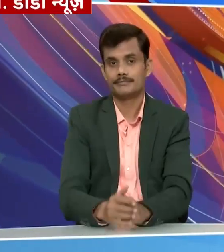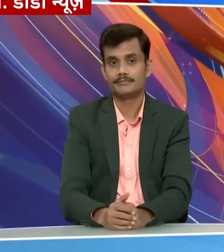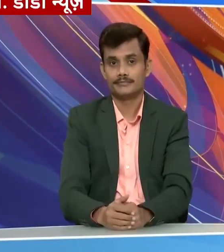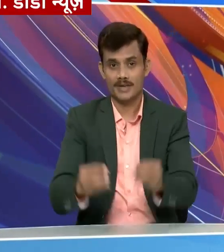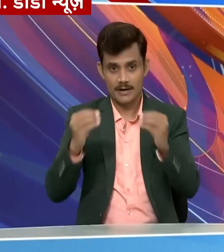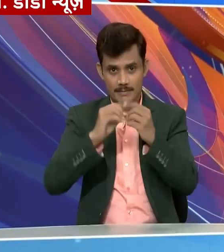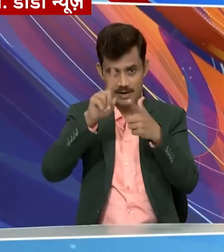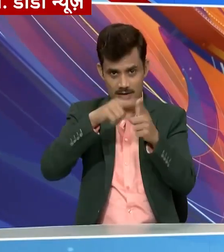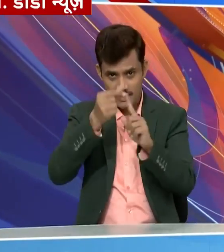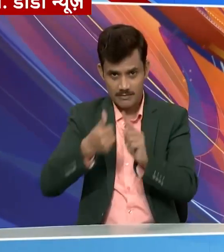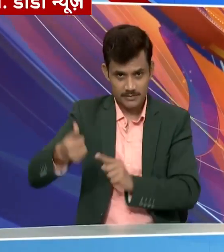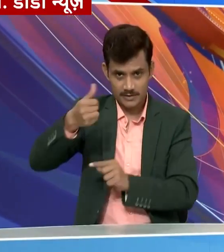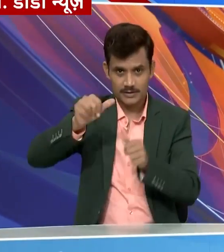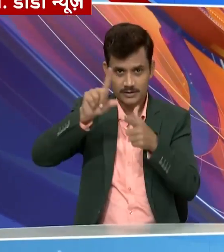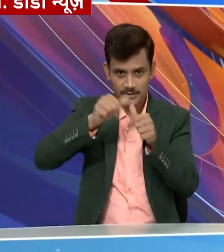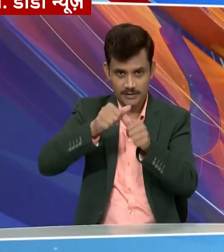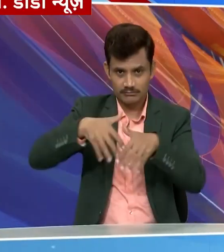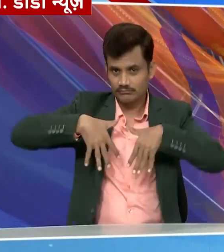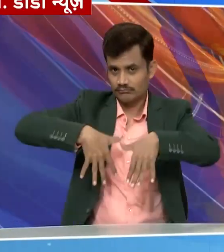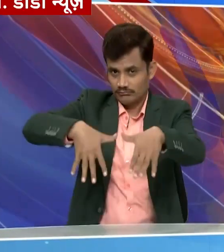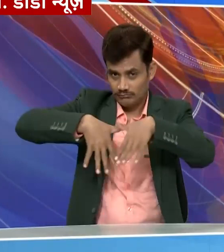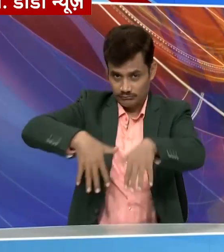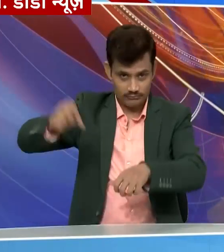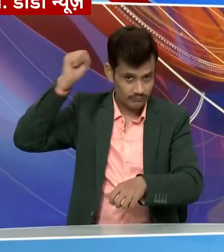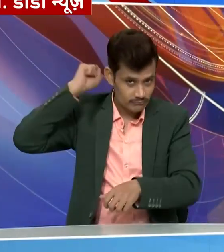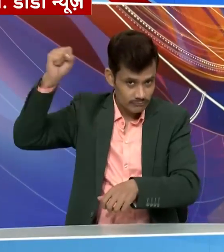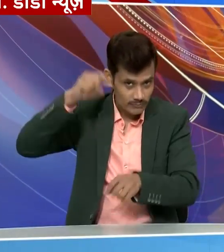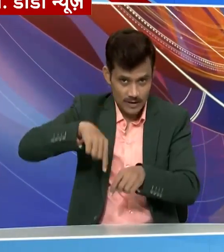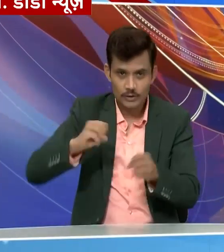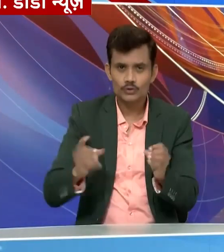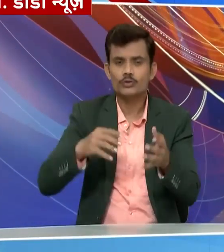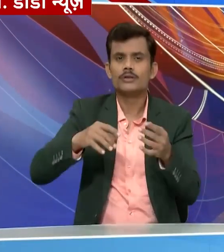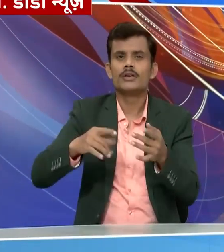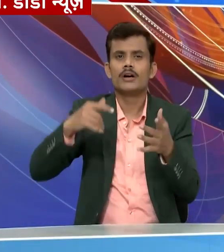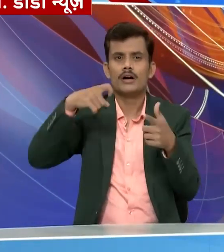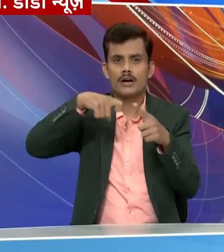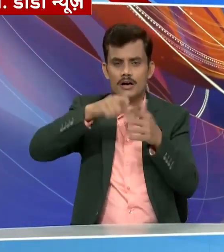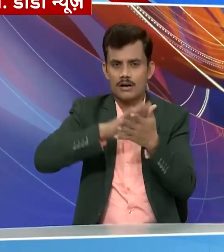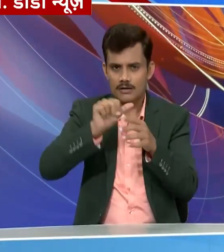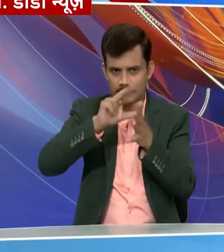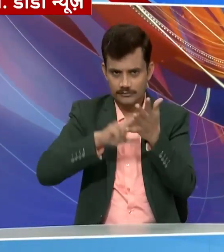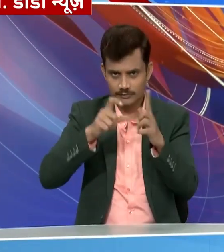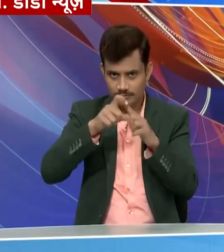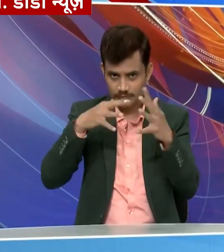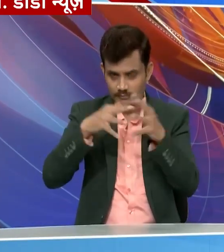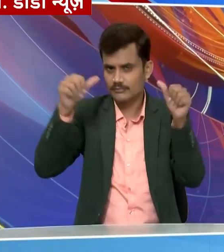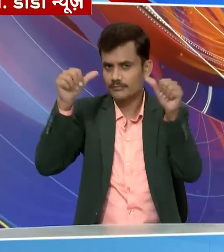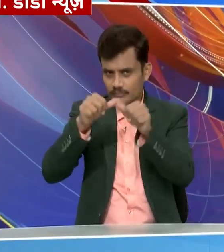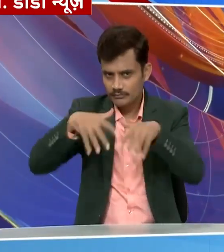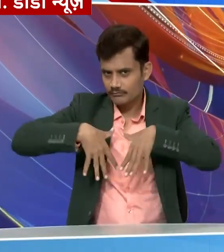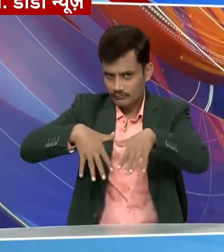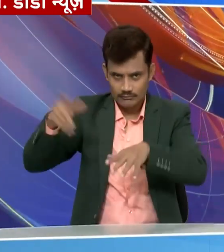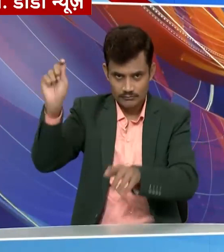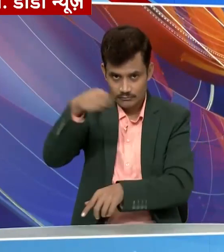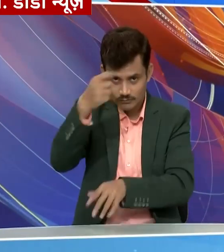वहीं बीजेपी की जन आशीर्वाद यात्रा आज खंडवा से शुरू हुई, जहां केंद्रीय मंत्री नितिन गडकरी ने यात्रा का शुभारंभ